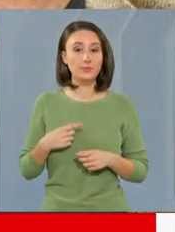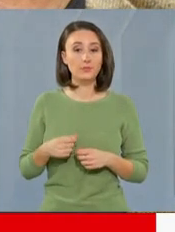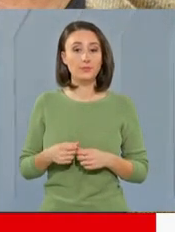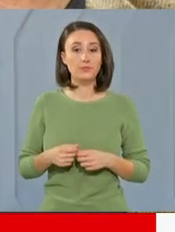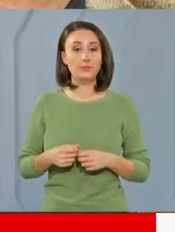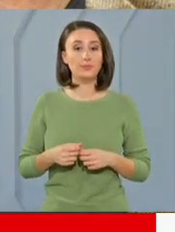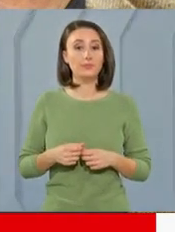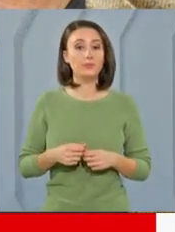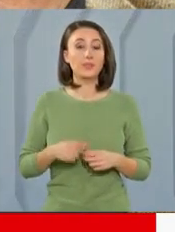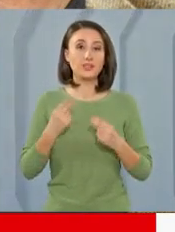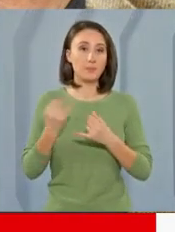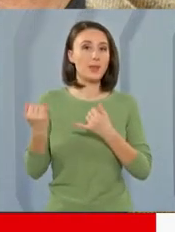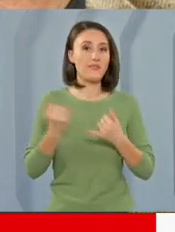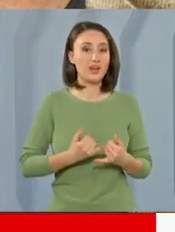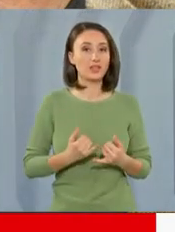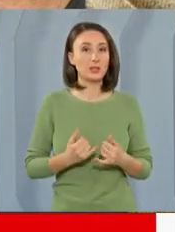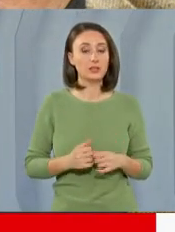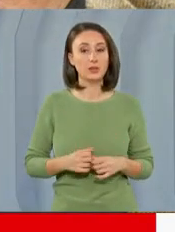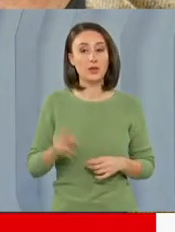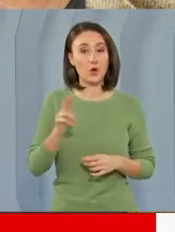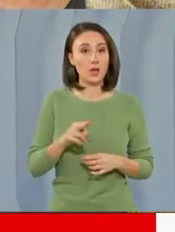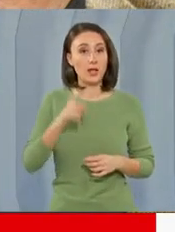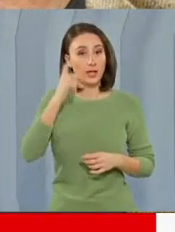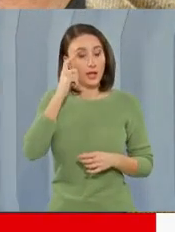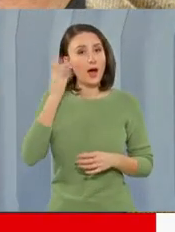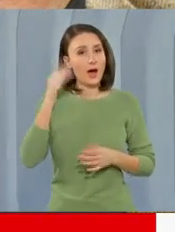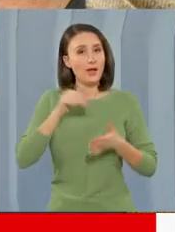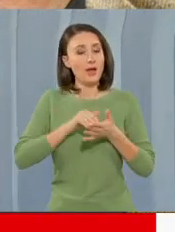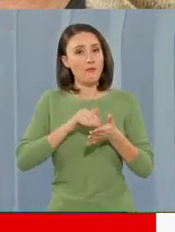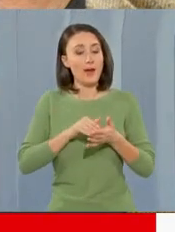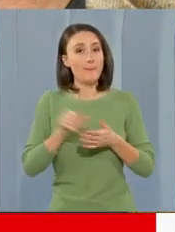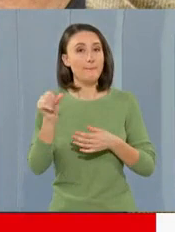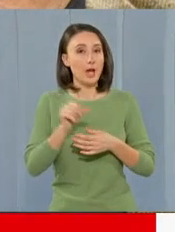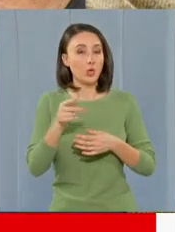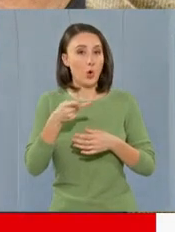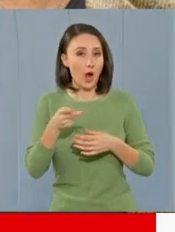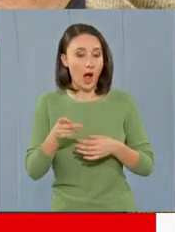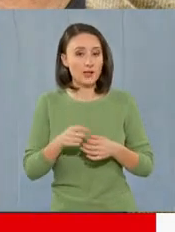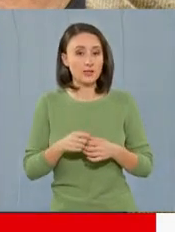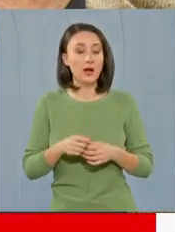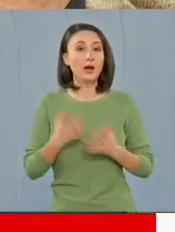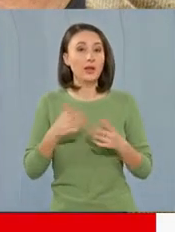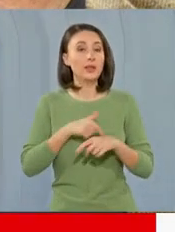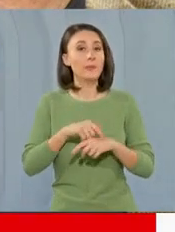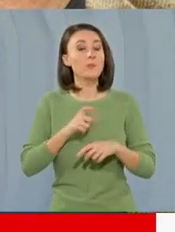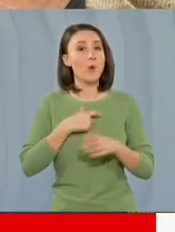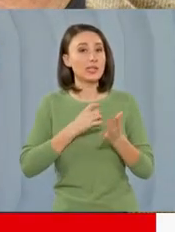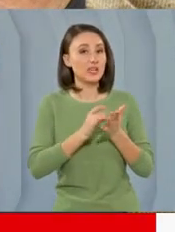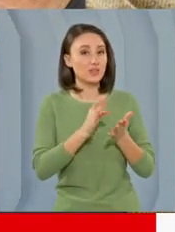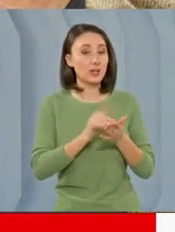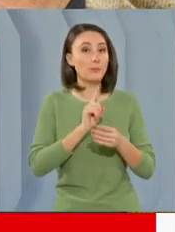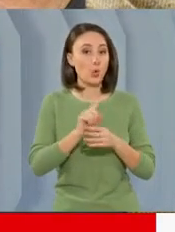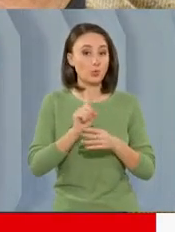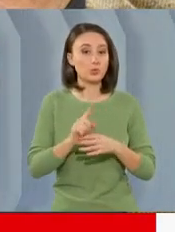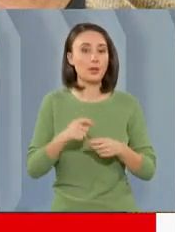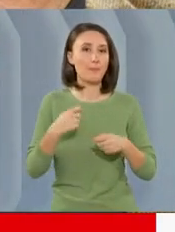este de binevenită. Dar, încă o dată, China are nevoie de petrolul rusesc doar atâta vreme cât poate să vândă produsele fiinde, cum ar